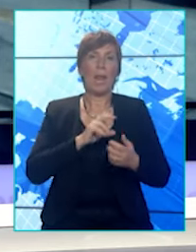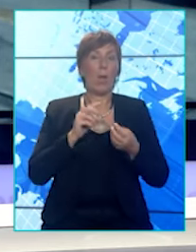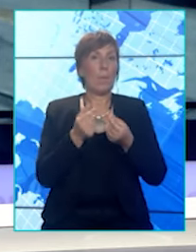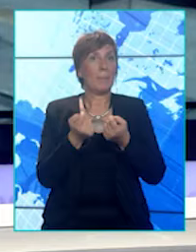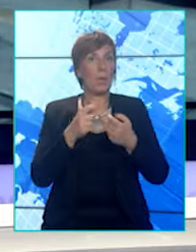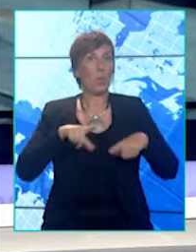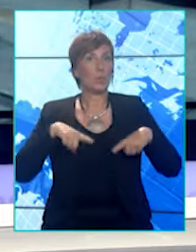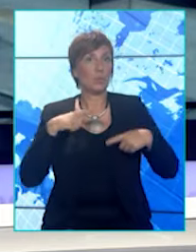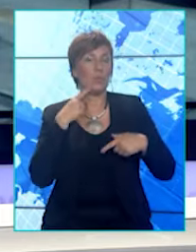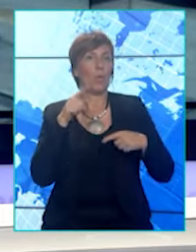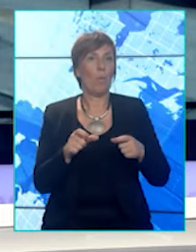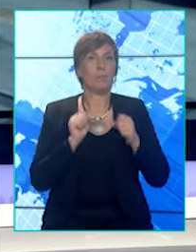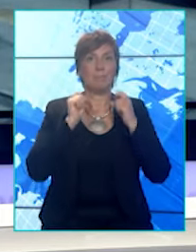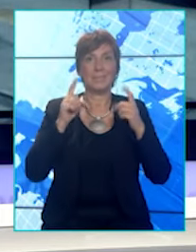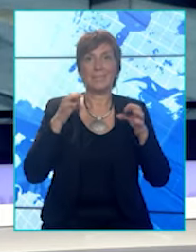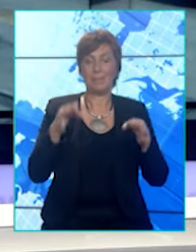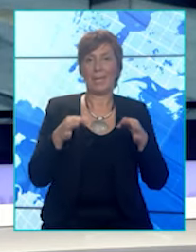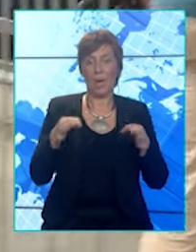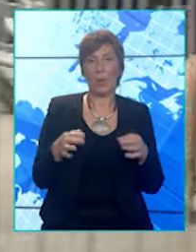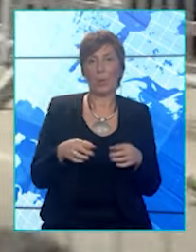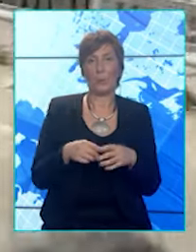uživati u ovom jedinstvenom spektaklu.